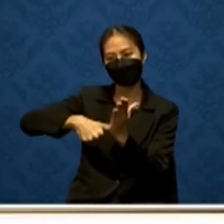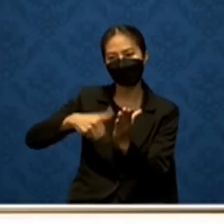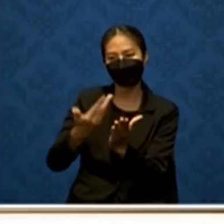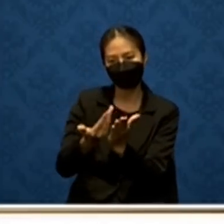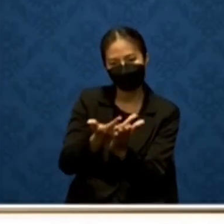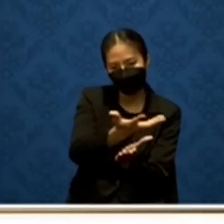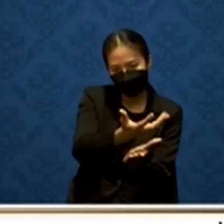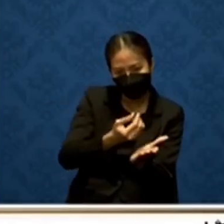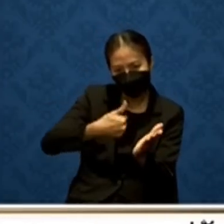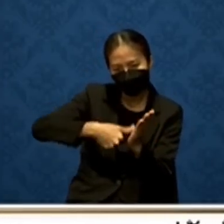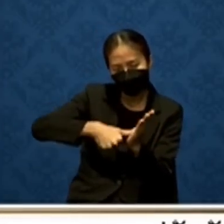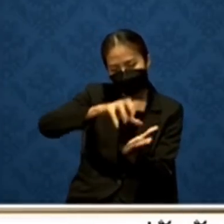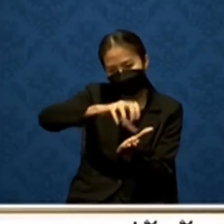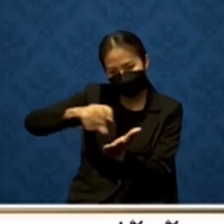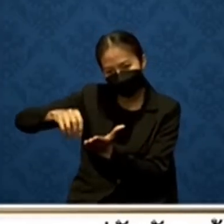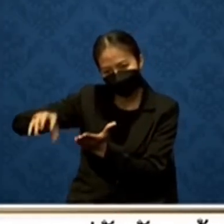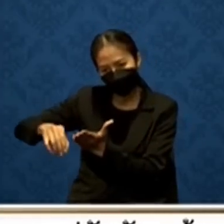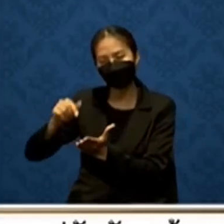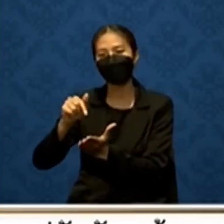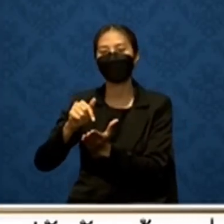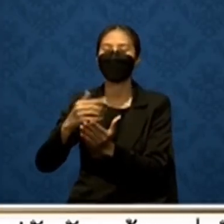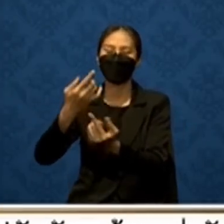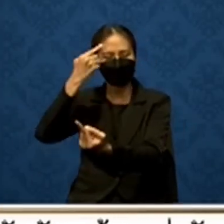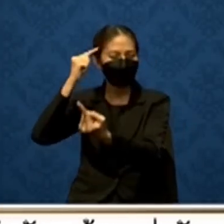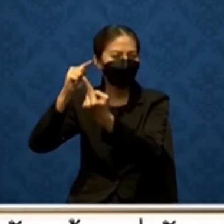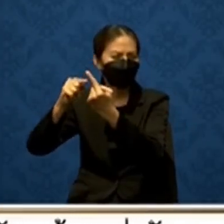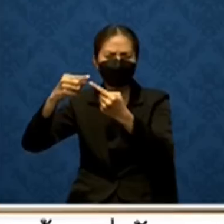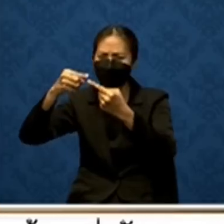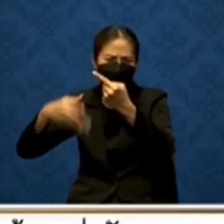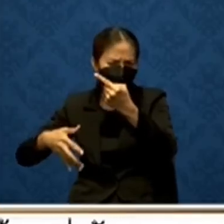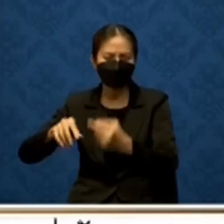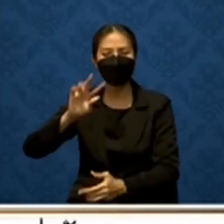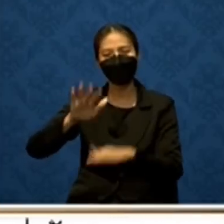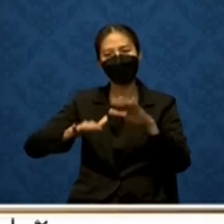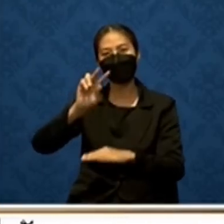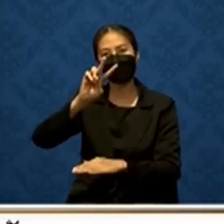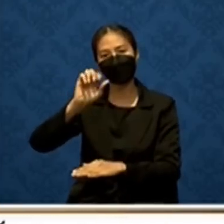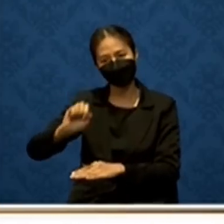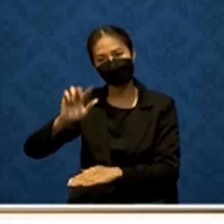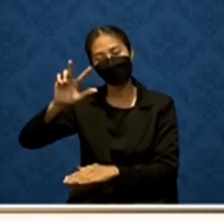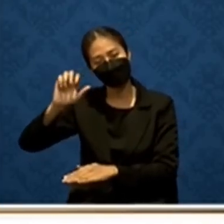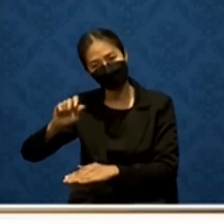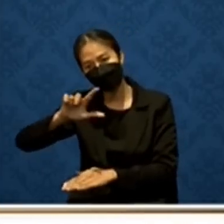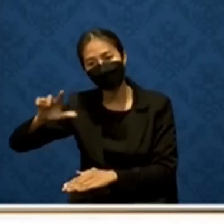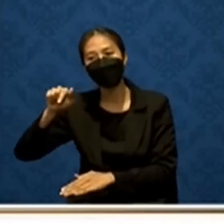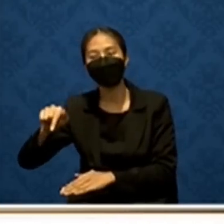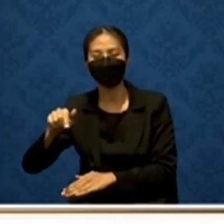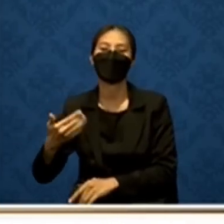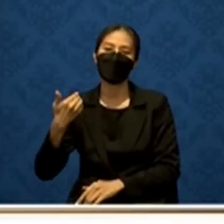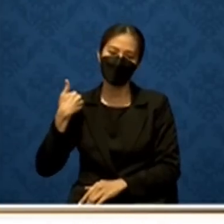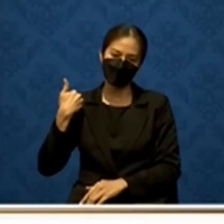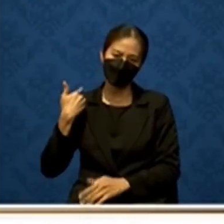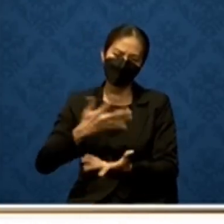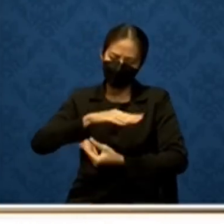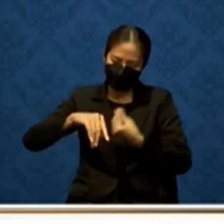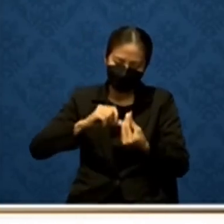ลครั ทบทานหลุเป้าปีนึง 2 แสน 3 แนล้านมาตลอด 2 ปีที่ผ่านมาเรายัมีการพึ่งพาเข้าโงเศรษกิ